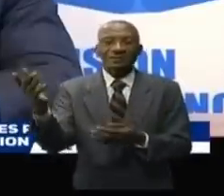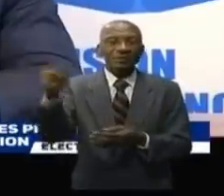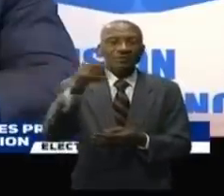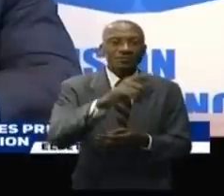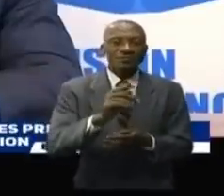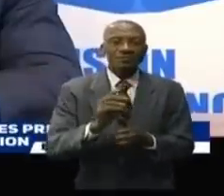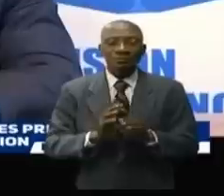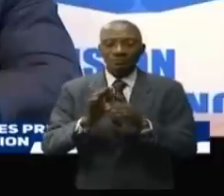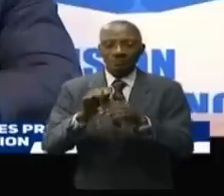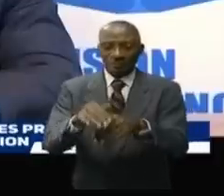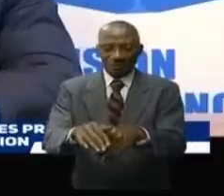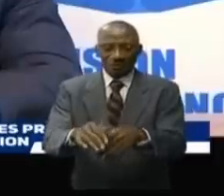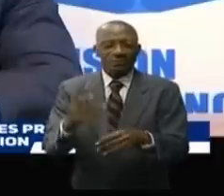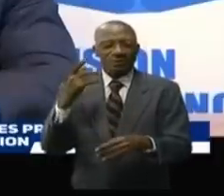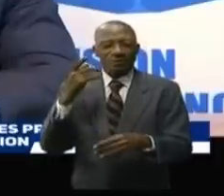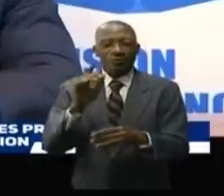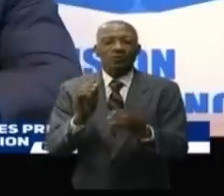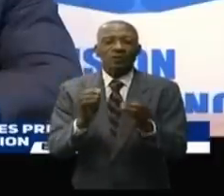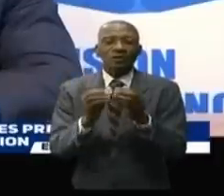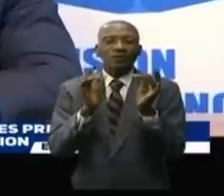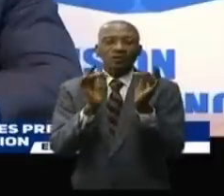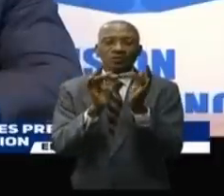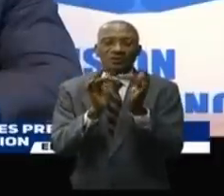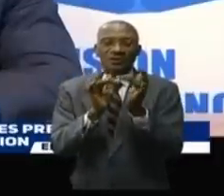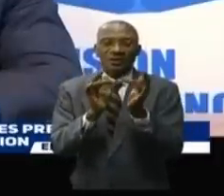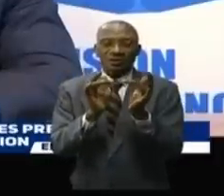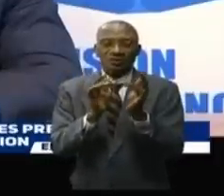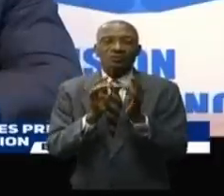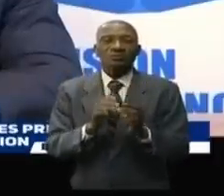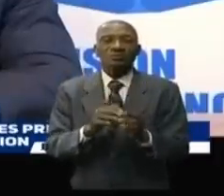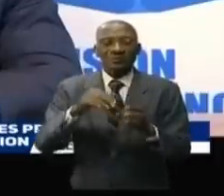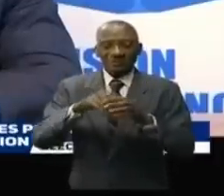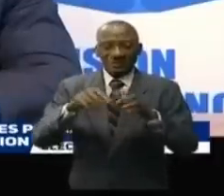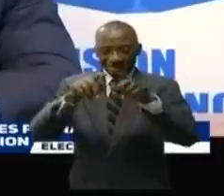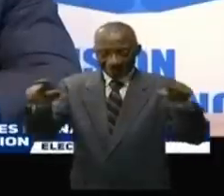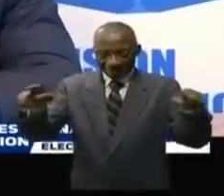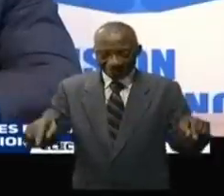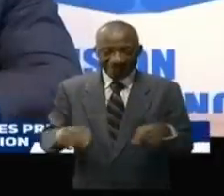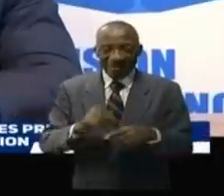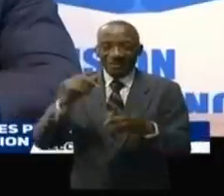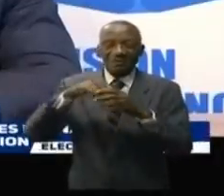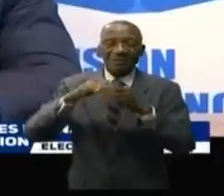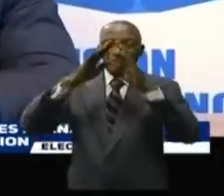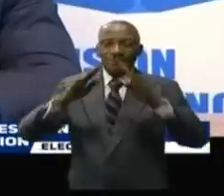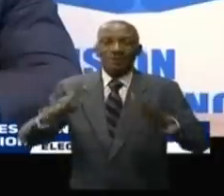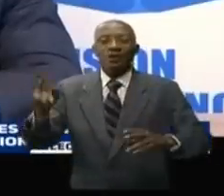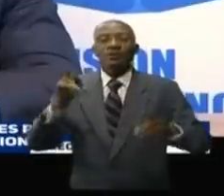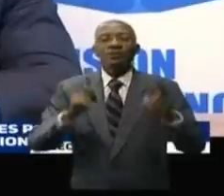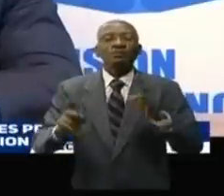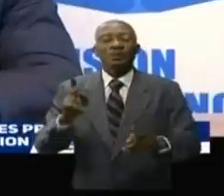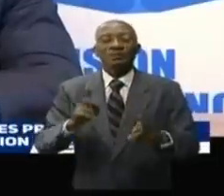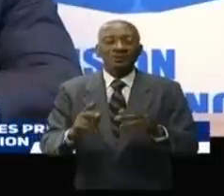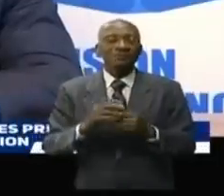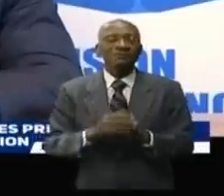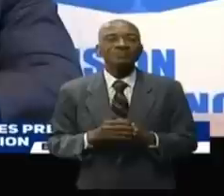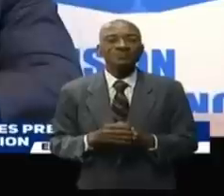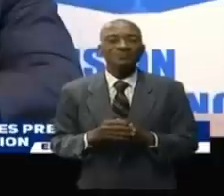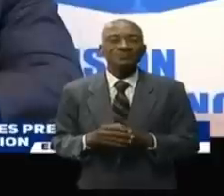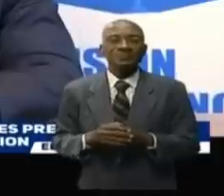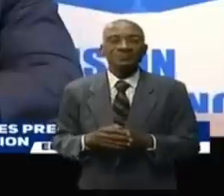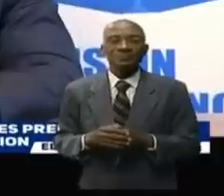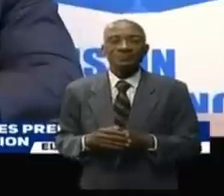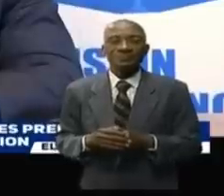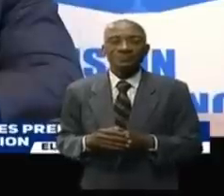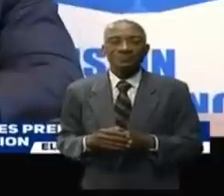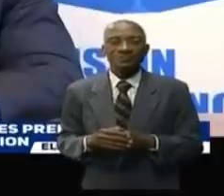au cadre des concertations qui se tiendront dans la salle de spectacle du Palais du Peuple aux dates suivantes.